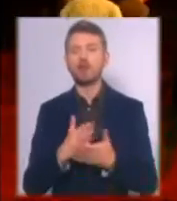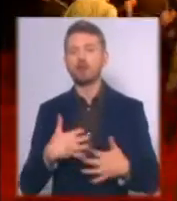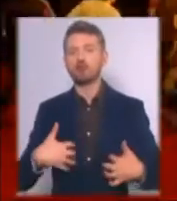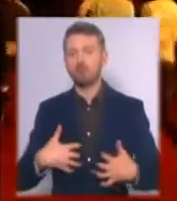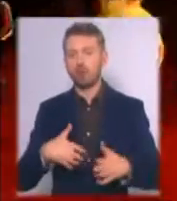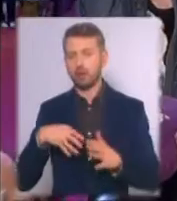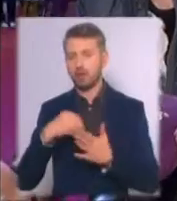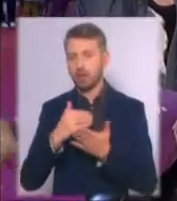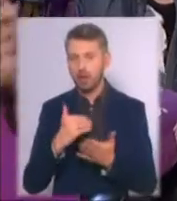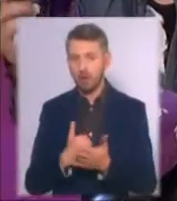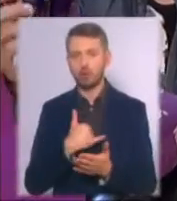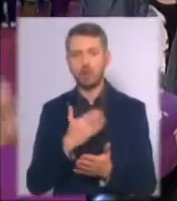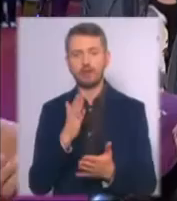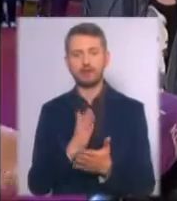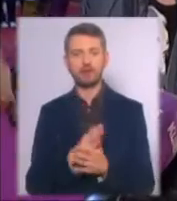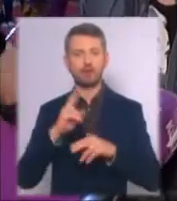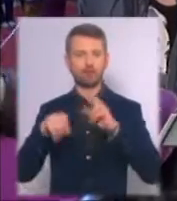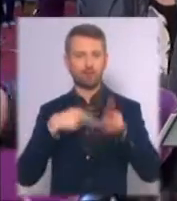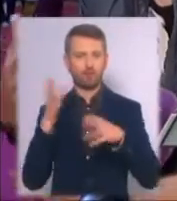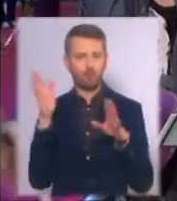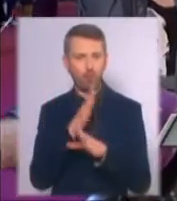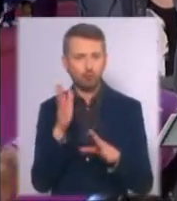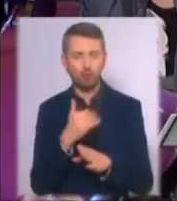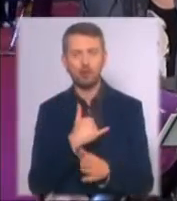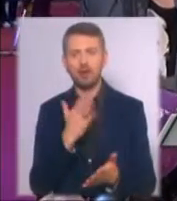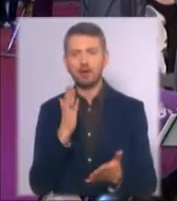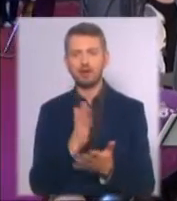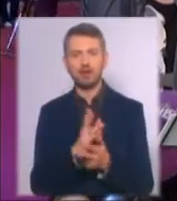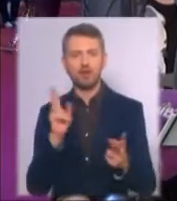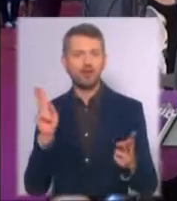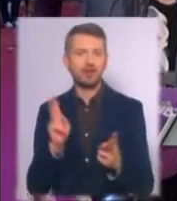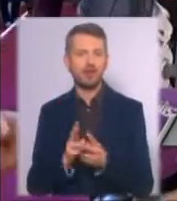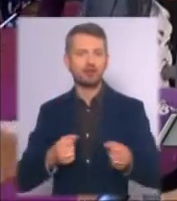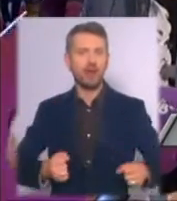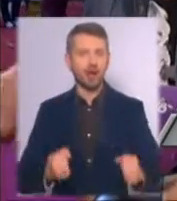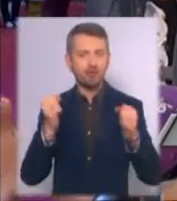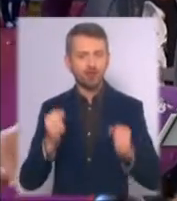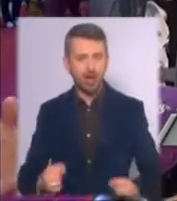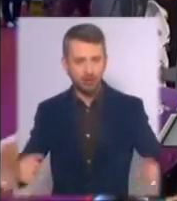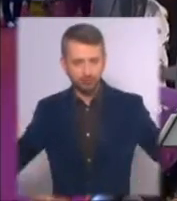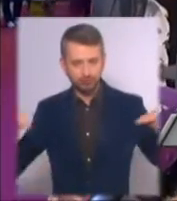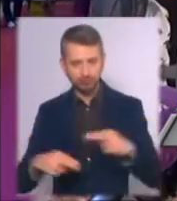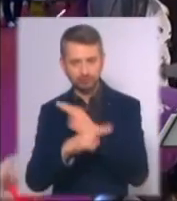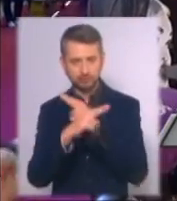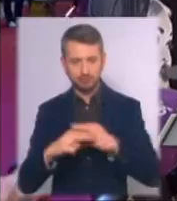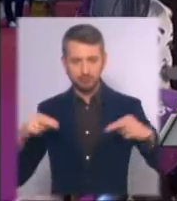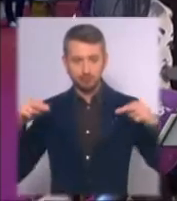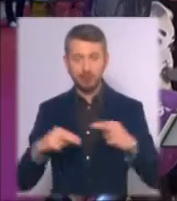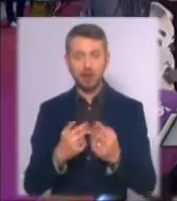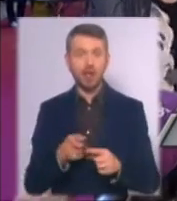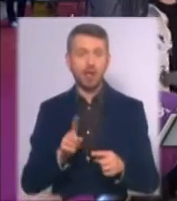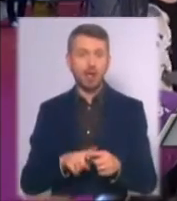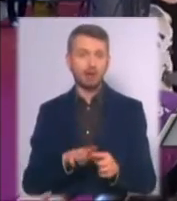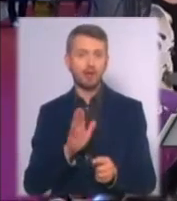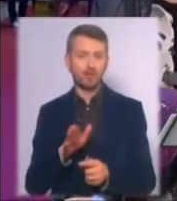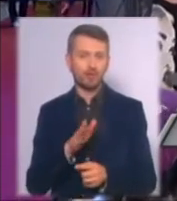є воздух. У нас є потрясаючі встречні качелі, но это все в таком, если не комическом,